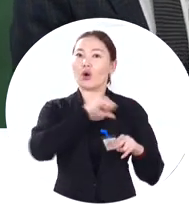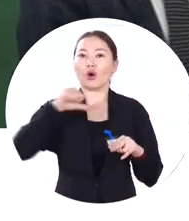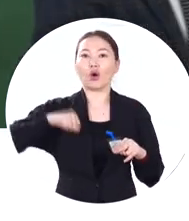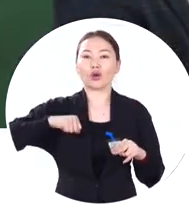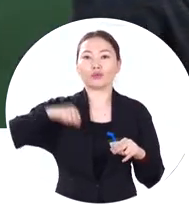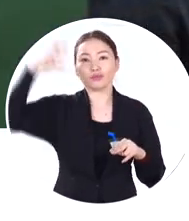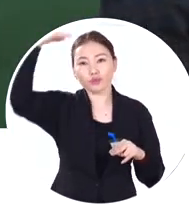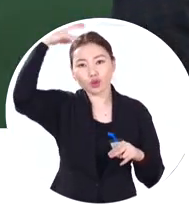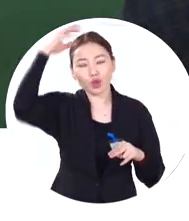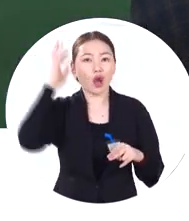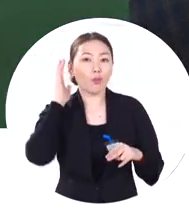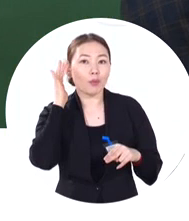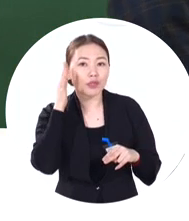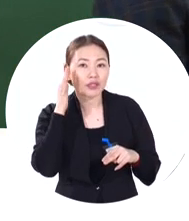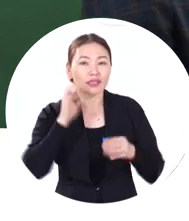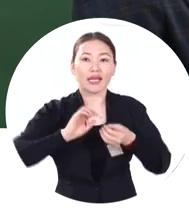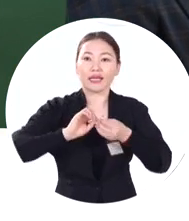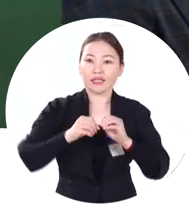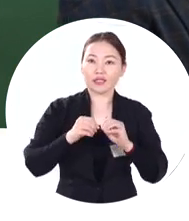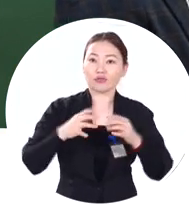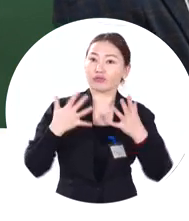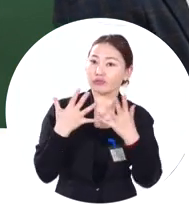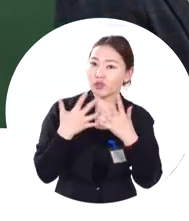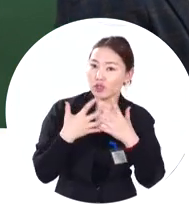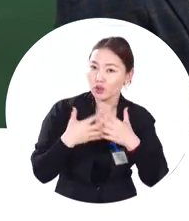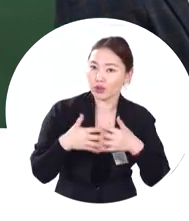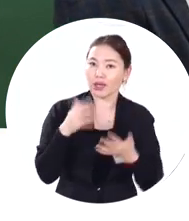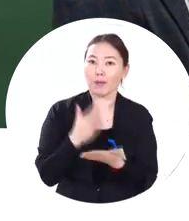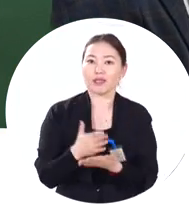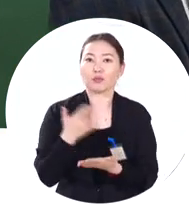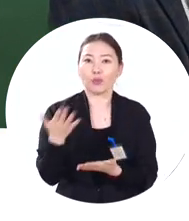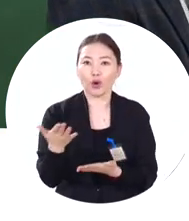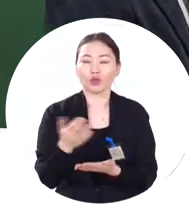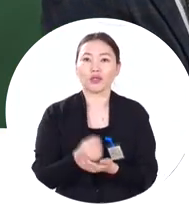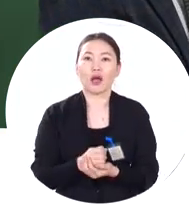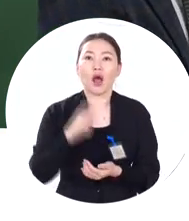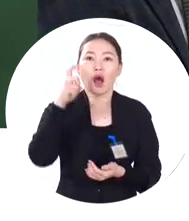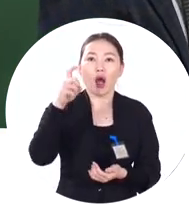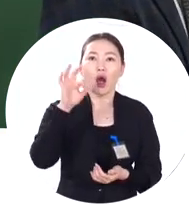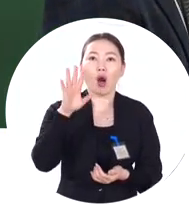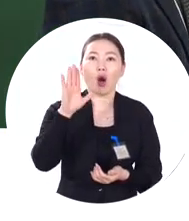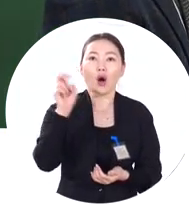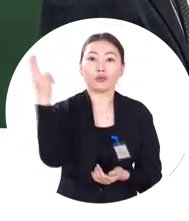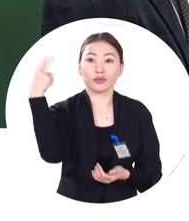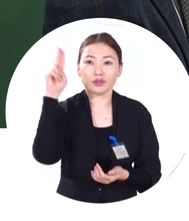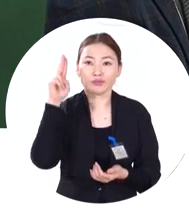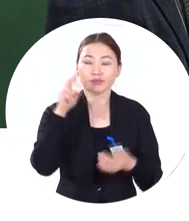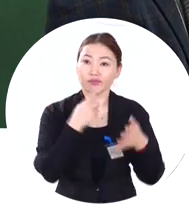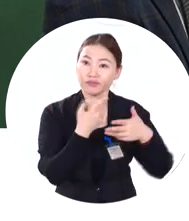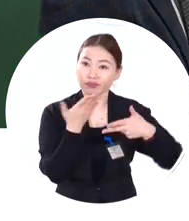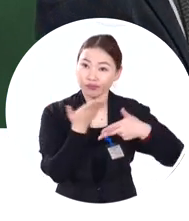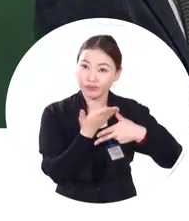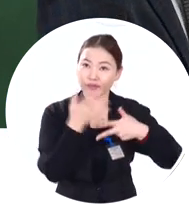байгаа. За тэгээд гадаад Монголын төрийг засах явдлын яам маань ховдын сайдын газар, улайстан жанжны газар, хүрээ сайдын газар